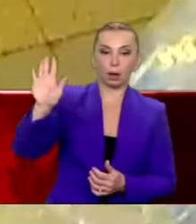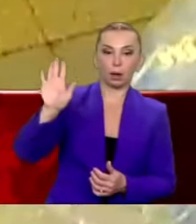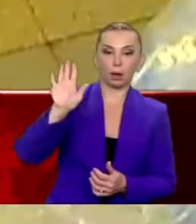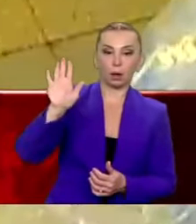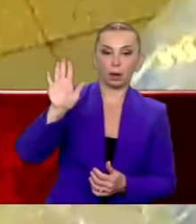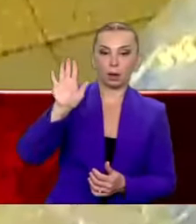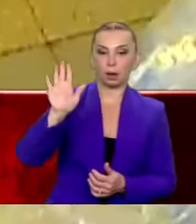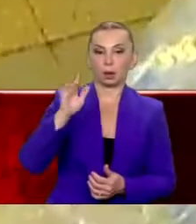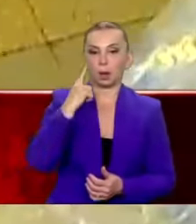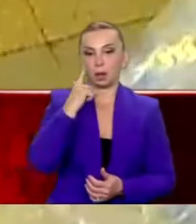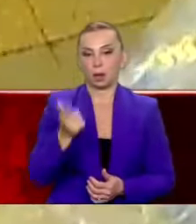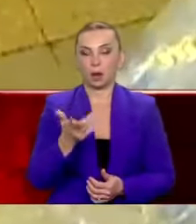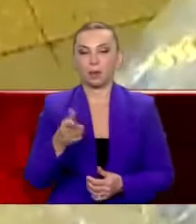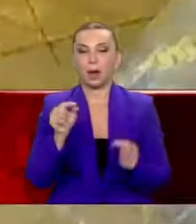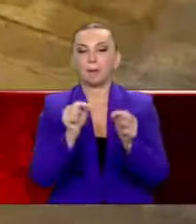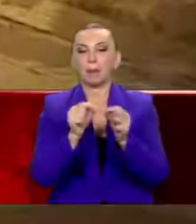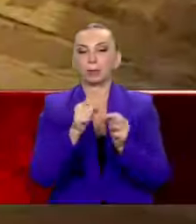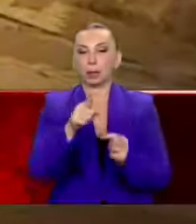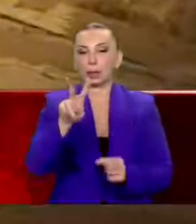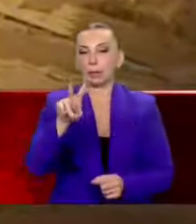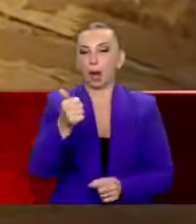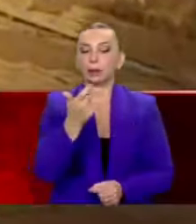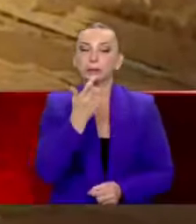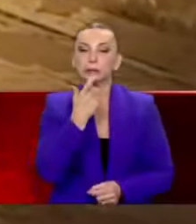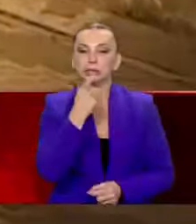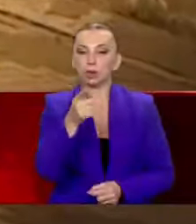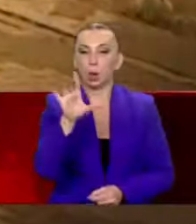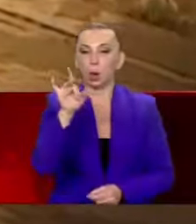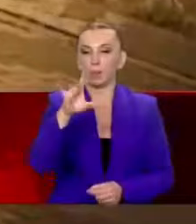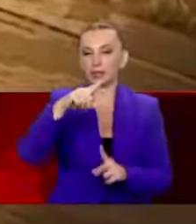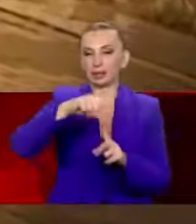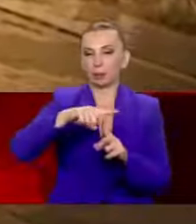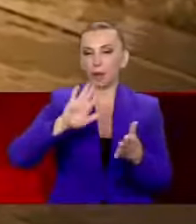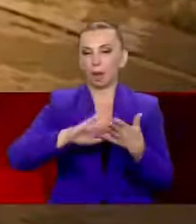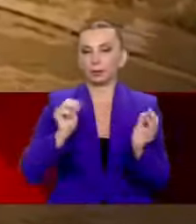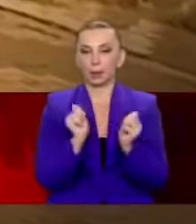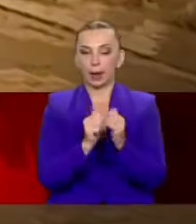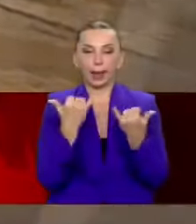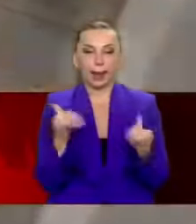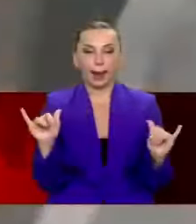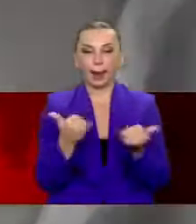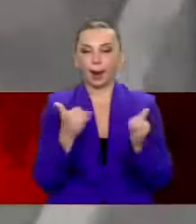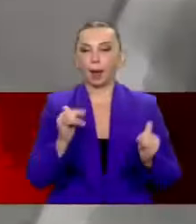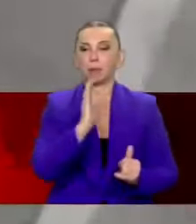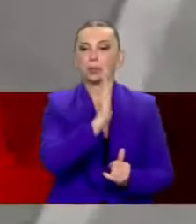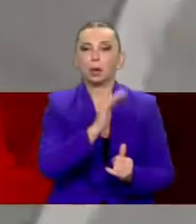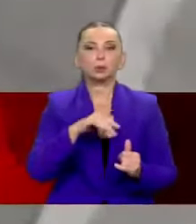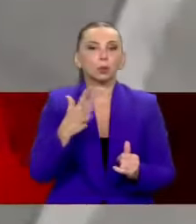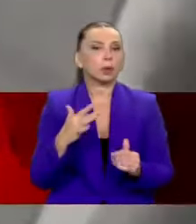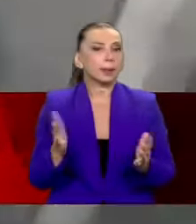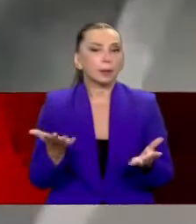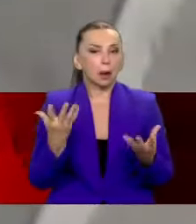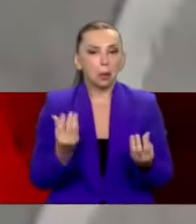yere betona çakılıyor. Baturhan Gökbulut 26 yaşındaydı. 15 Temmuz'da arkadaşlarıyla eğlenceye gitti. Her ne olduysa en